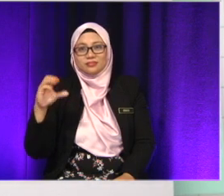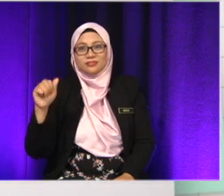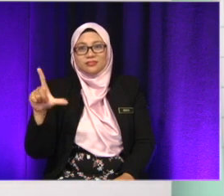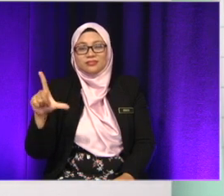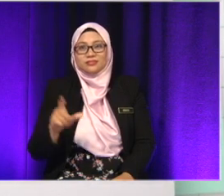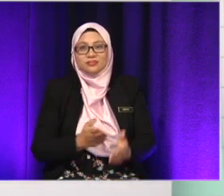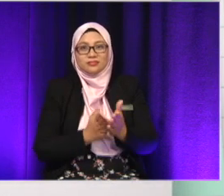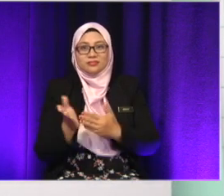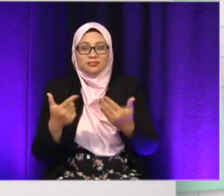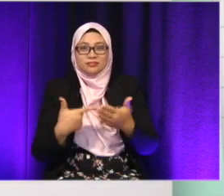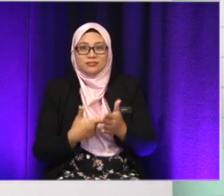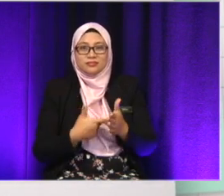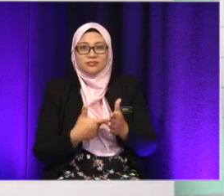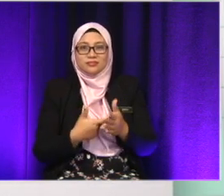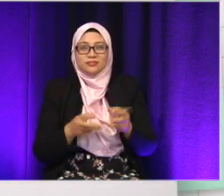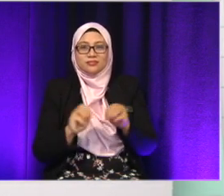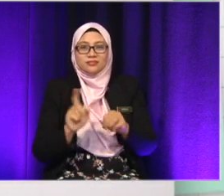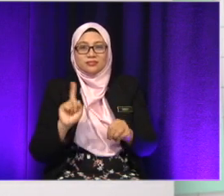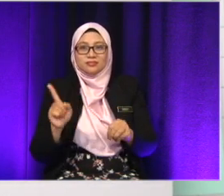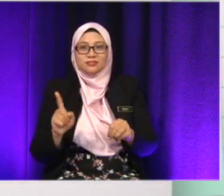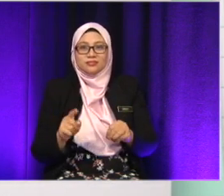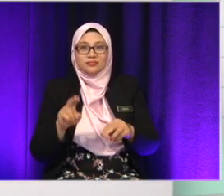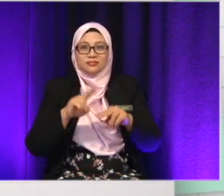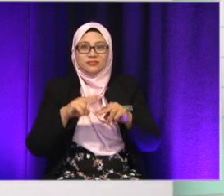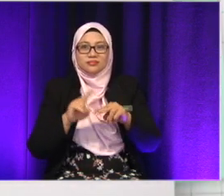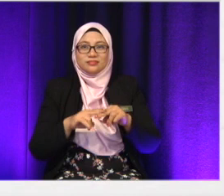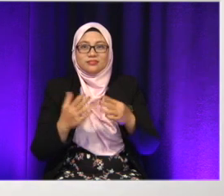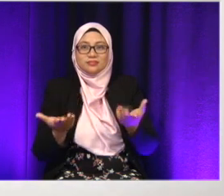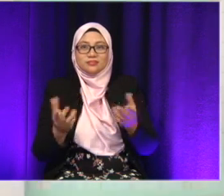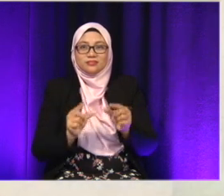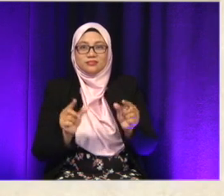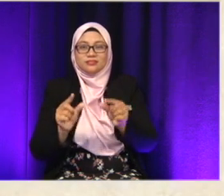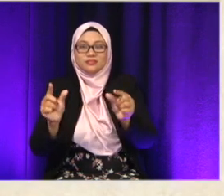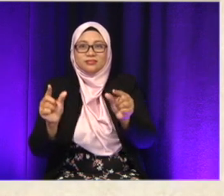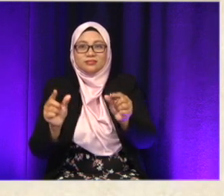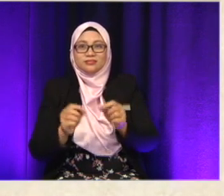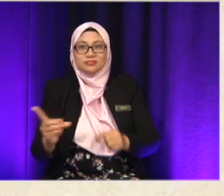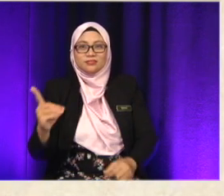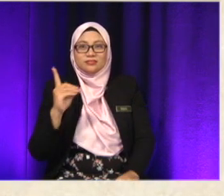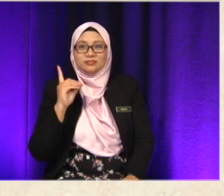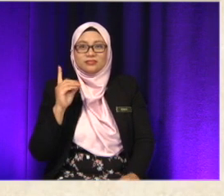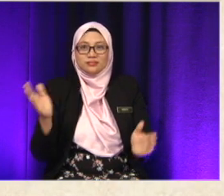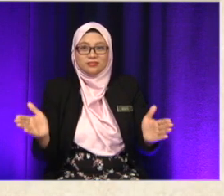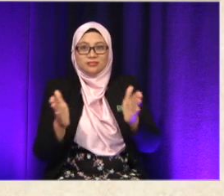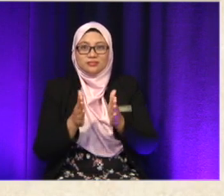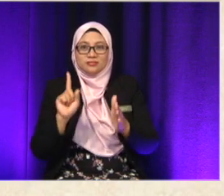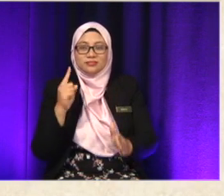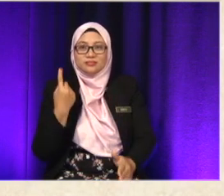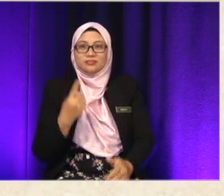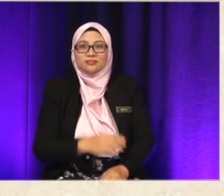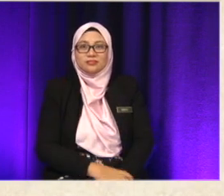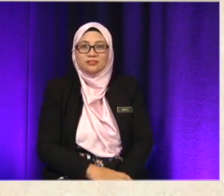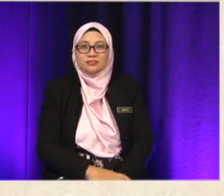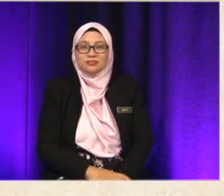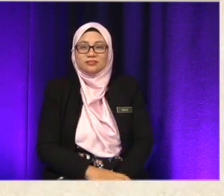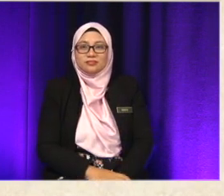kita tengok sendiri pun macam mana kedudukan dia. Okey. Yang ni dia bergerak. Okey, daya tu kecil aja. Daya tu kecil. Daya tu